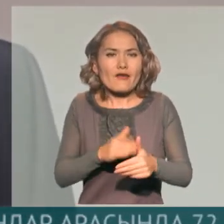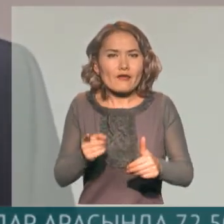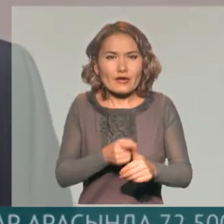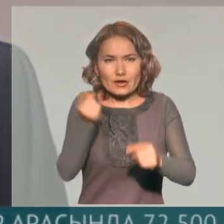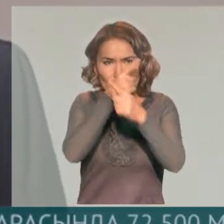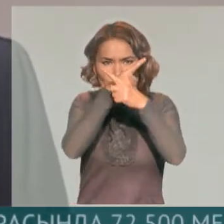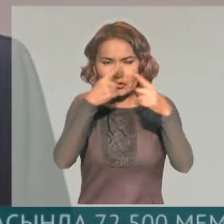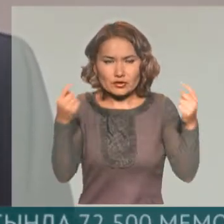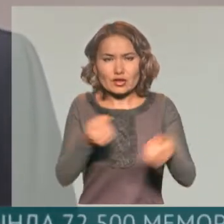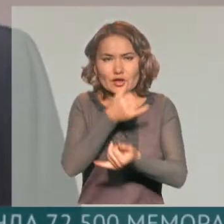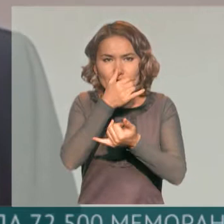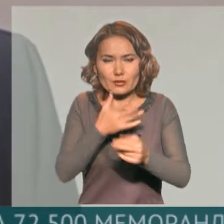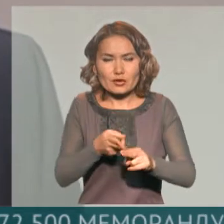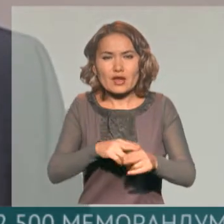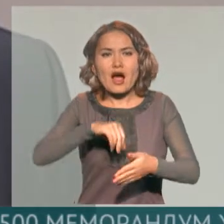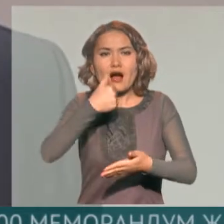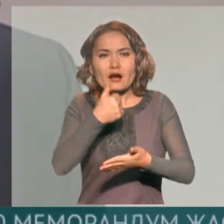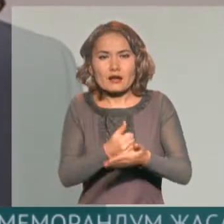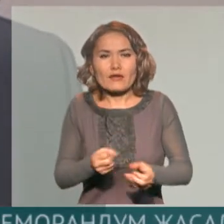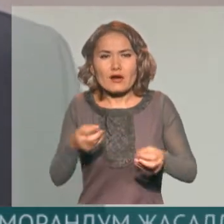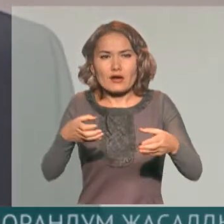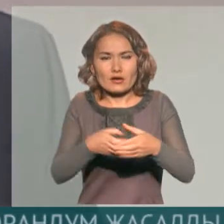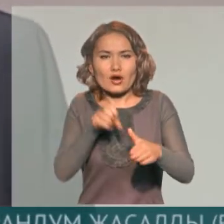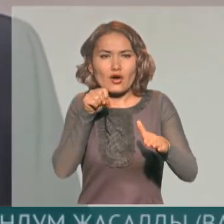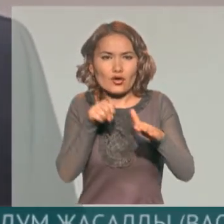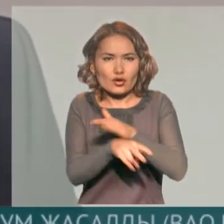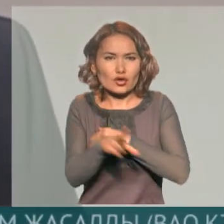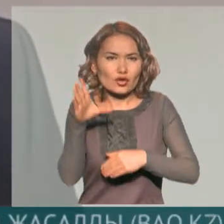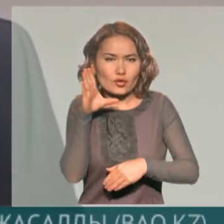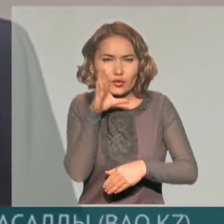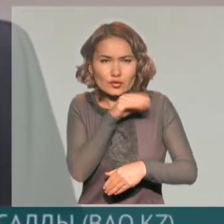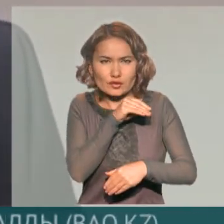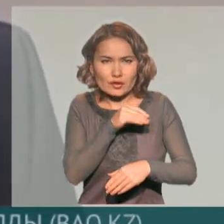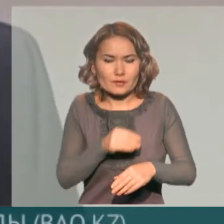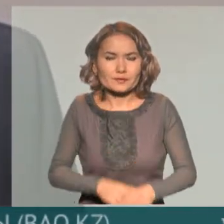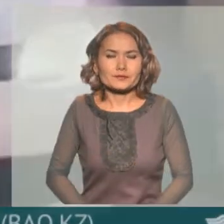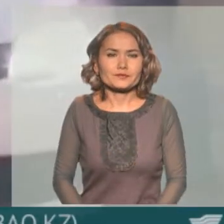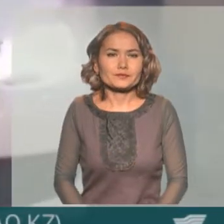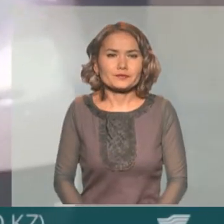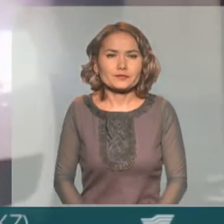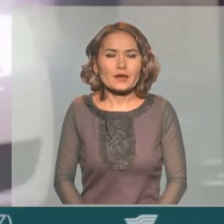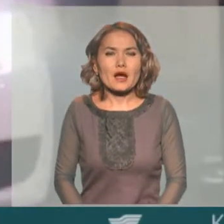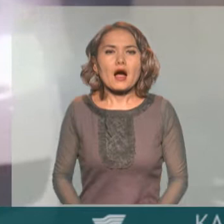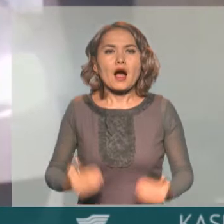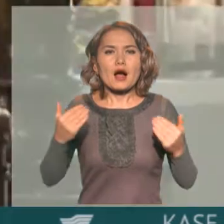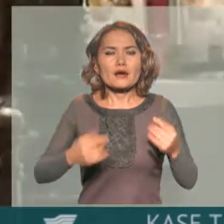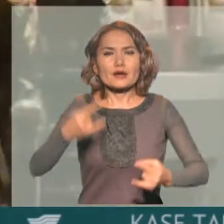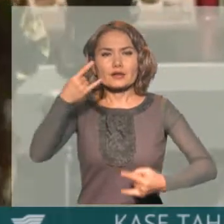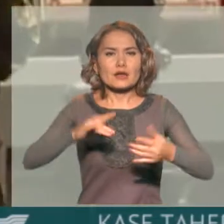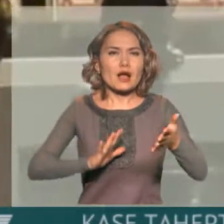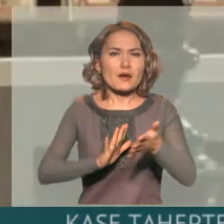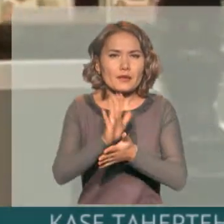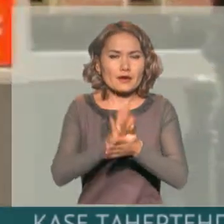Абдысалам қашып кетті. Тінту кезінде ешқандай қару жарақ немесе жарылғыш зат табылған жоқ. Жергілікті телеарналардың